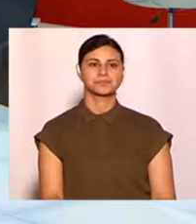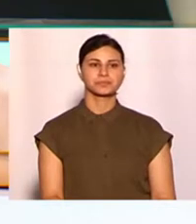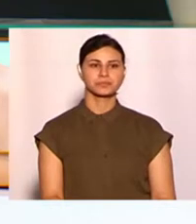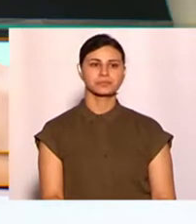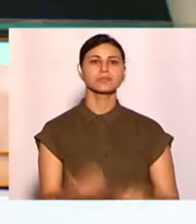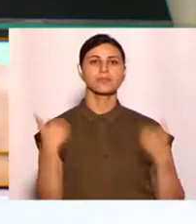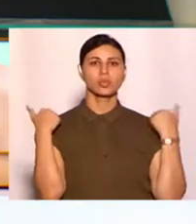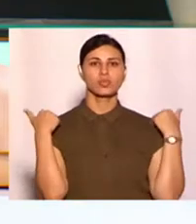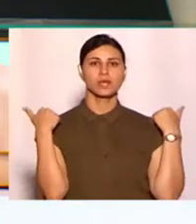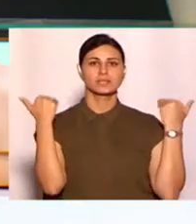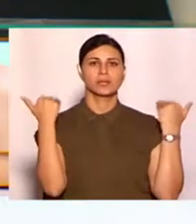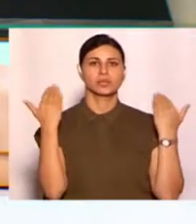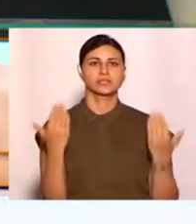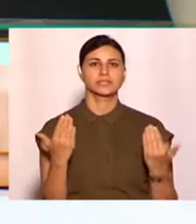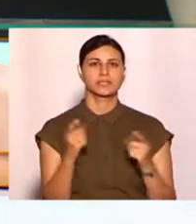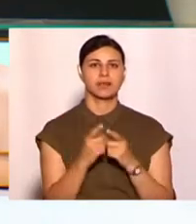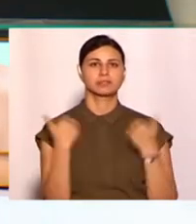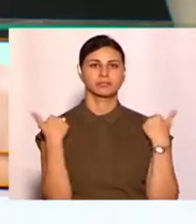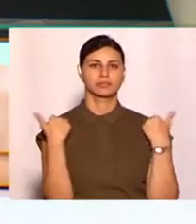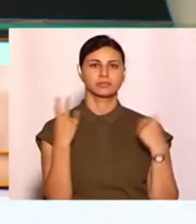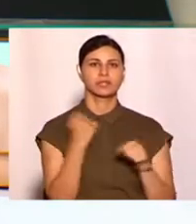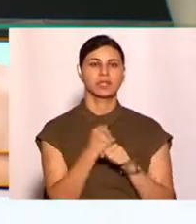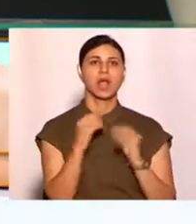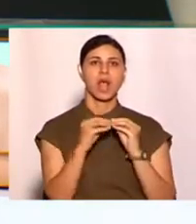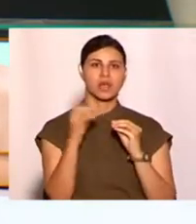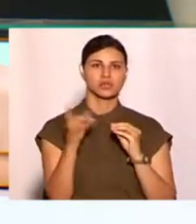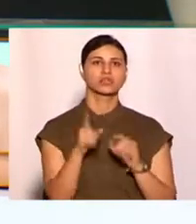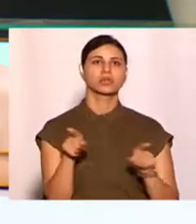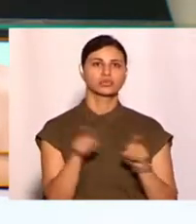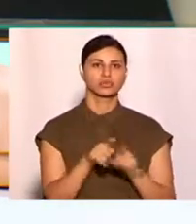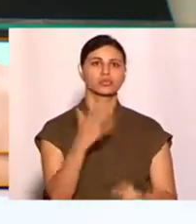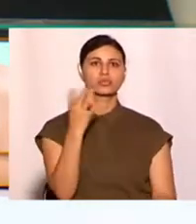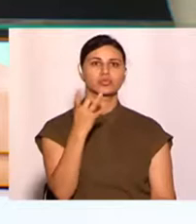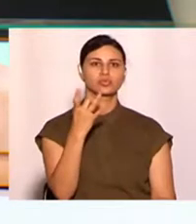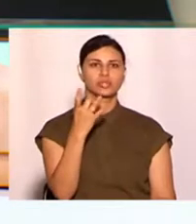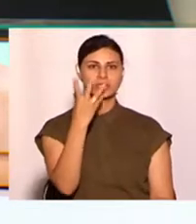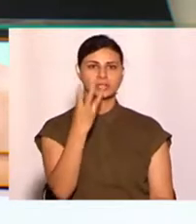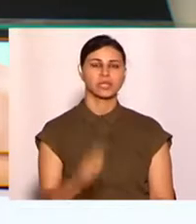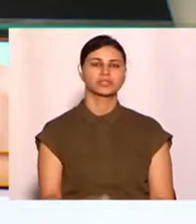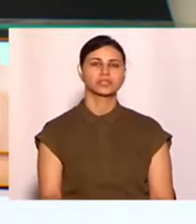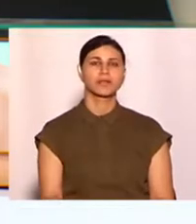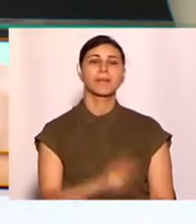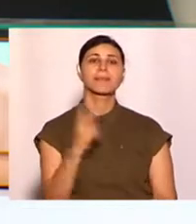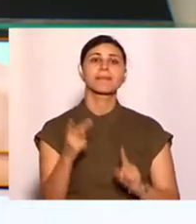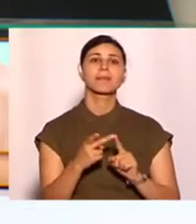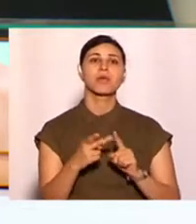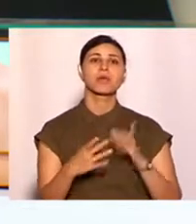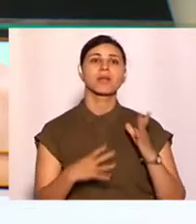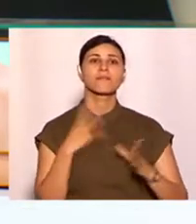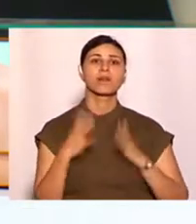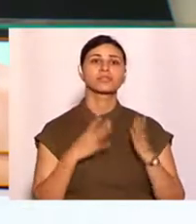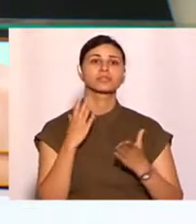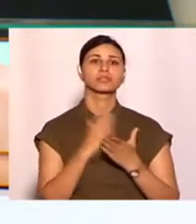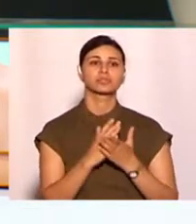წავიდეთ. უკან, ზემოთ, წინ და ქვემოთ. ეს გააკეთეთ 10 ჯერ, 5 ჯერ დღეში. მეორე ტიპის ვარჯიშია, ხელი